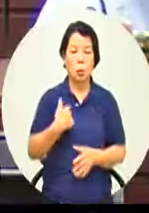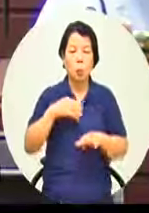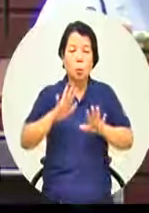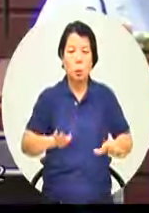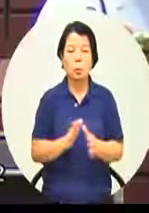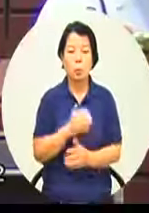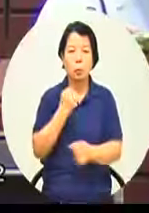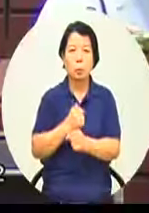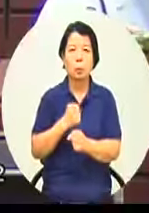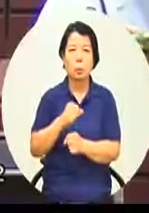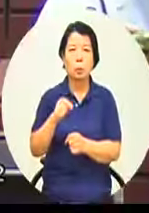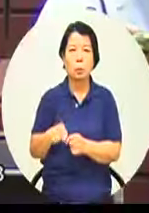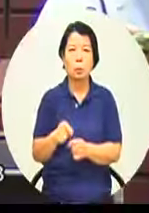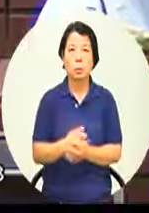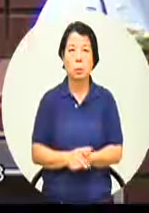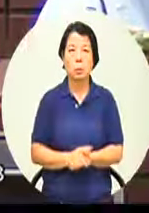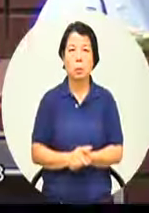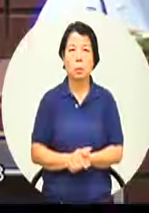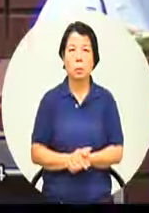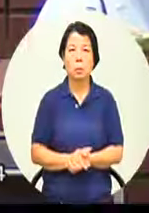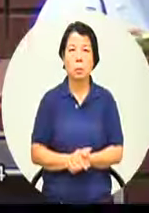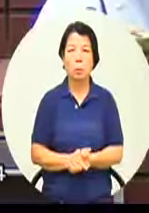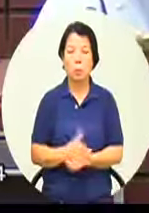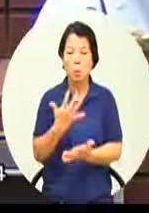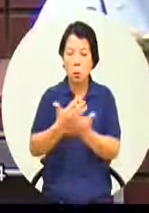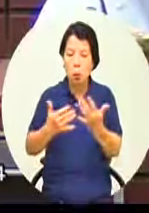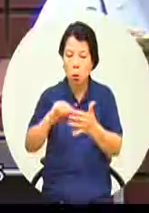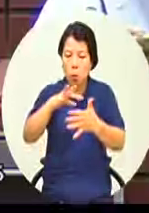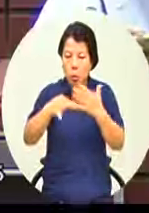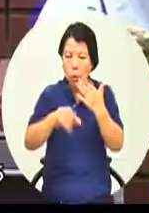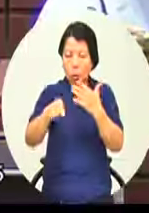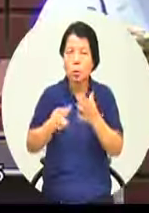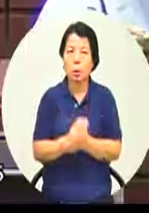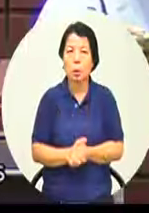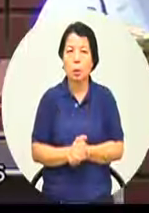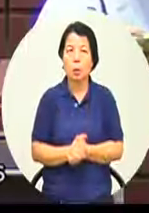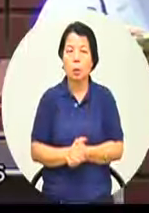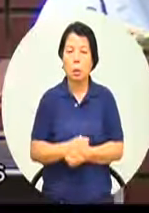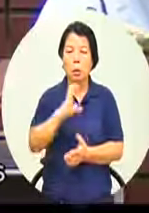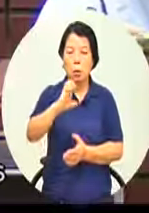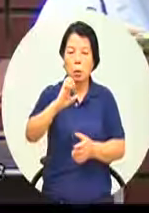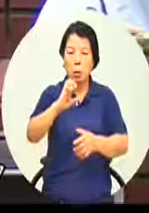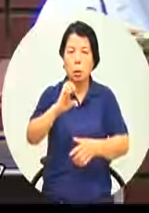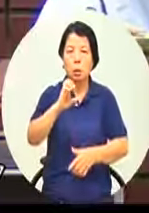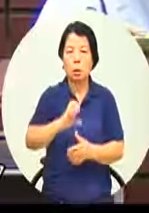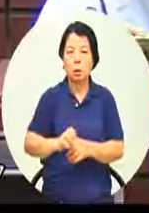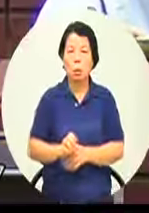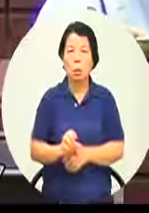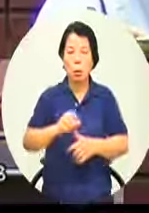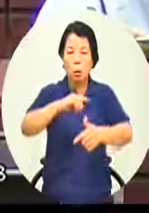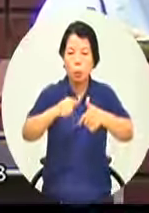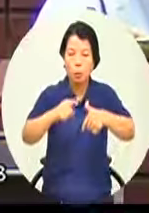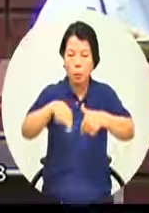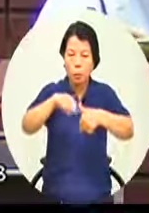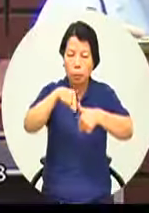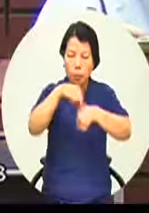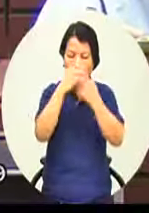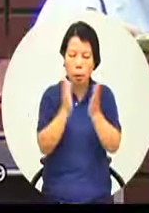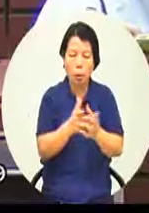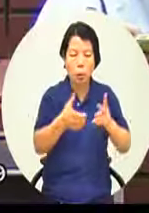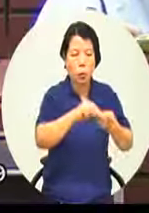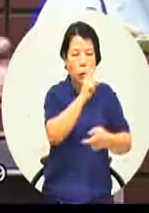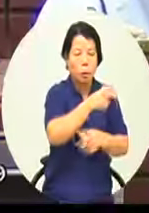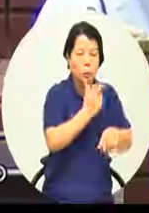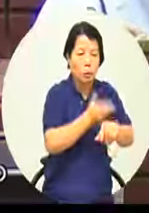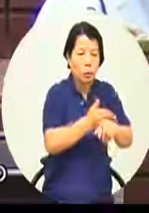在做这种就是说改造变成医化的过程当中， 我必须要跟科技界的人来合作。